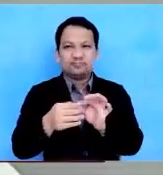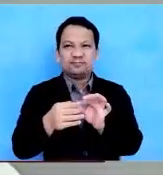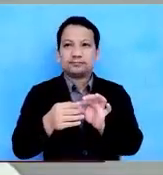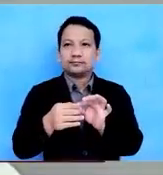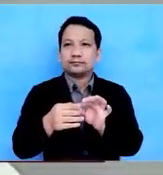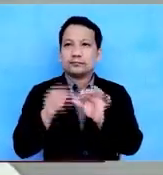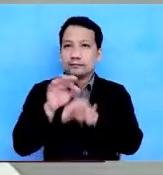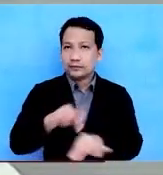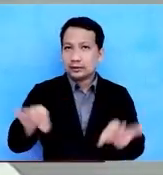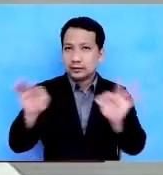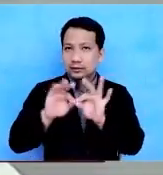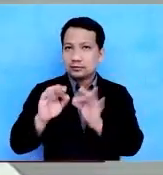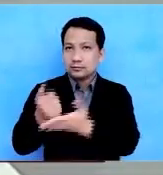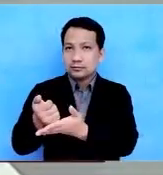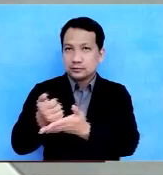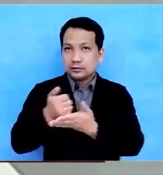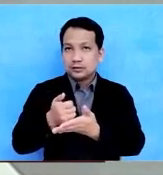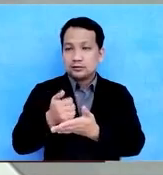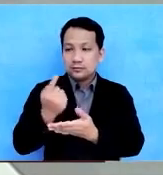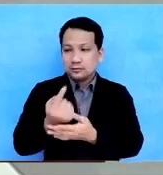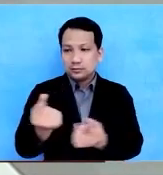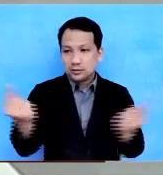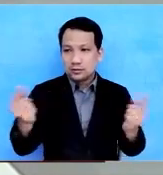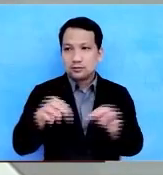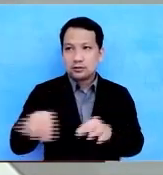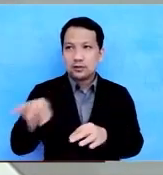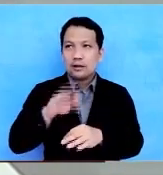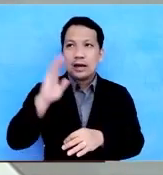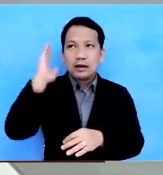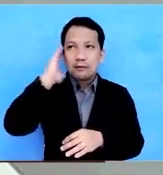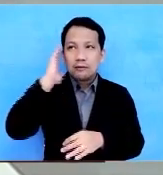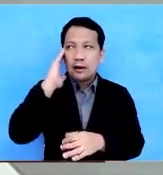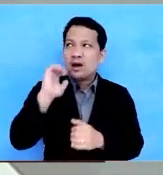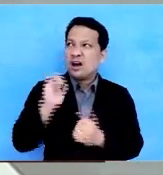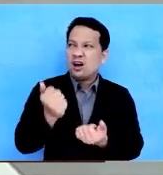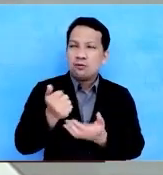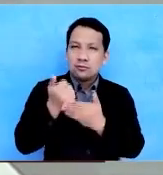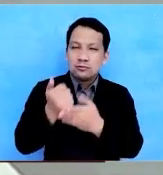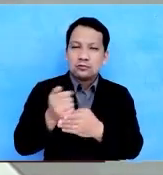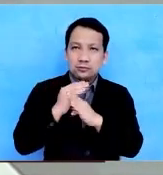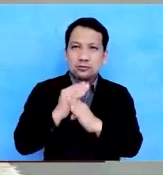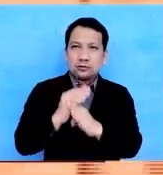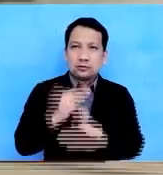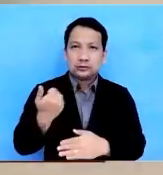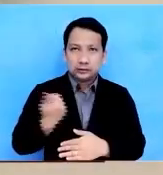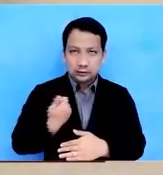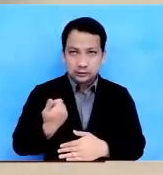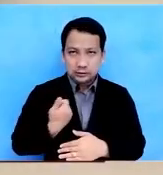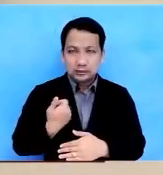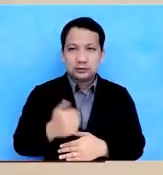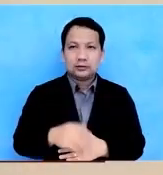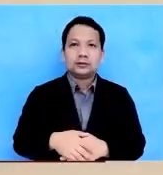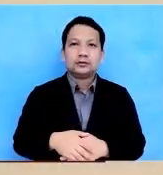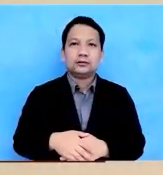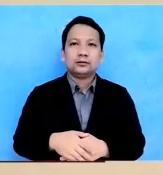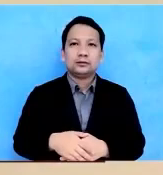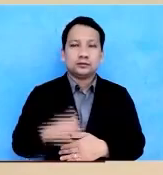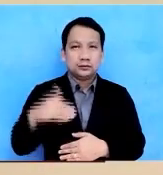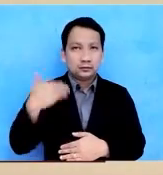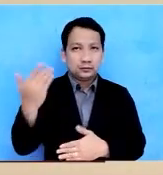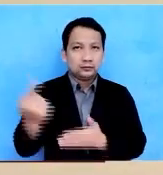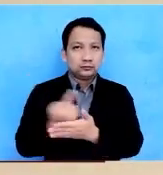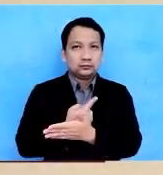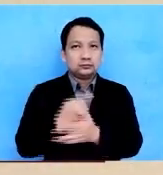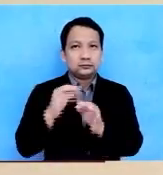lahat ay matuto tayo, bawat sarili natin, alam natin kung paano natin proproteksyonan ang sarili. Nitong linggo,